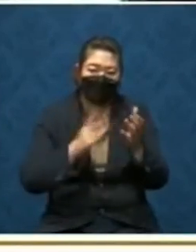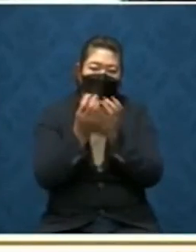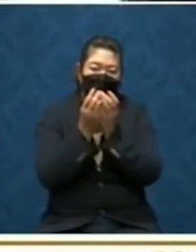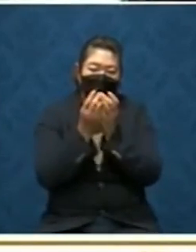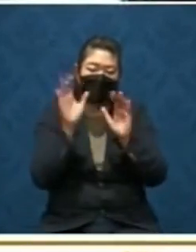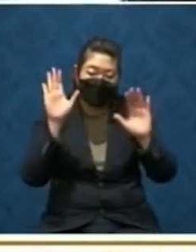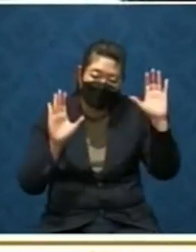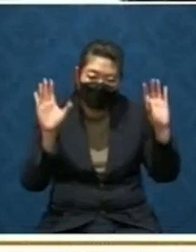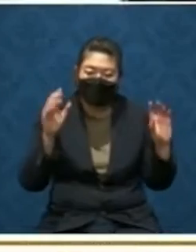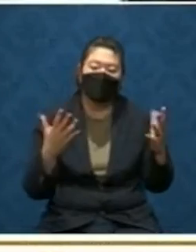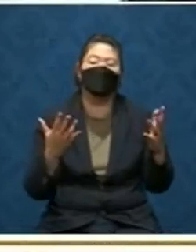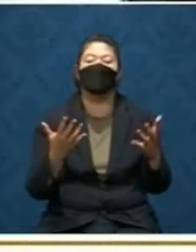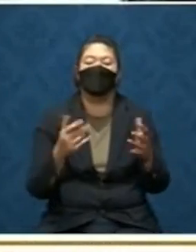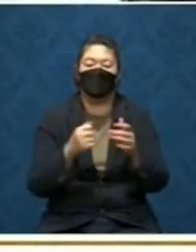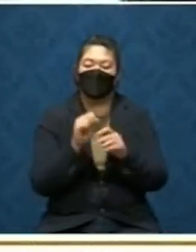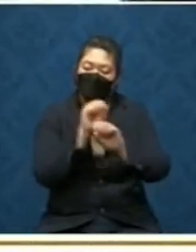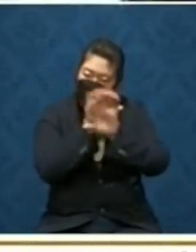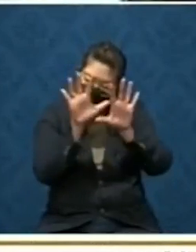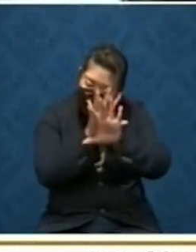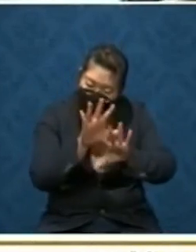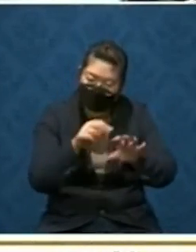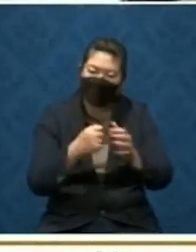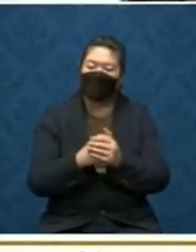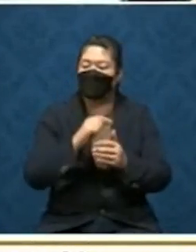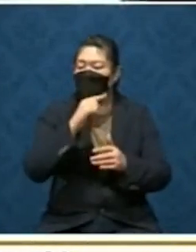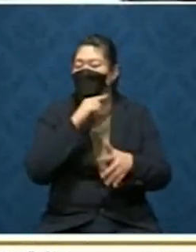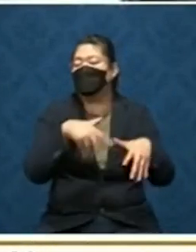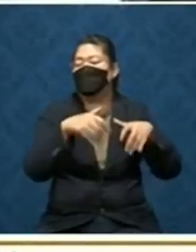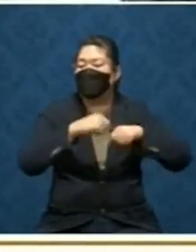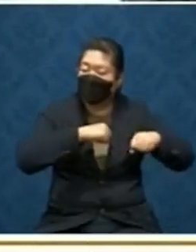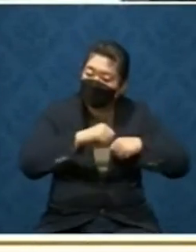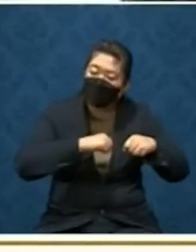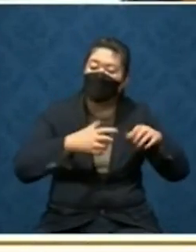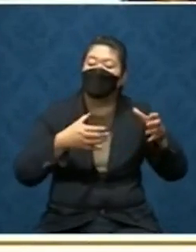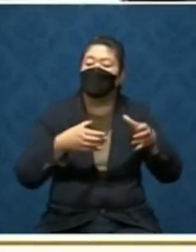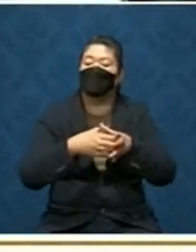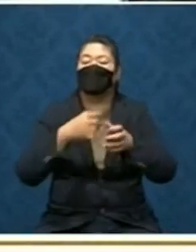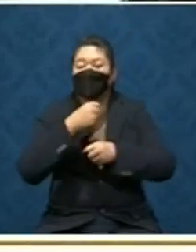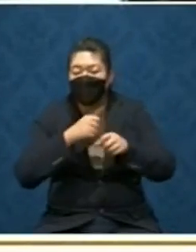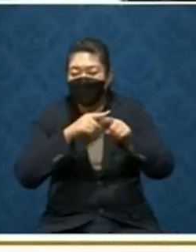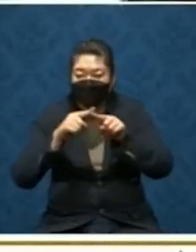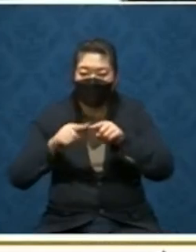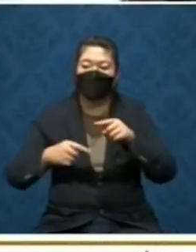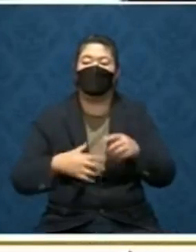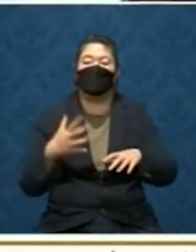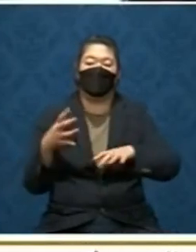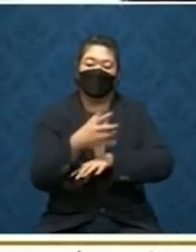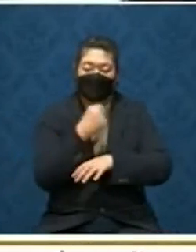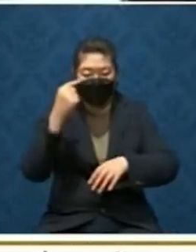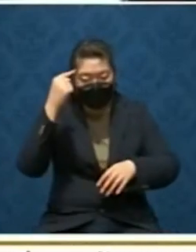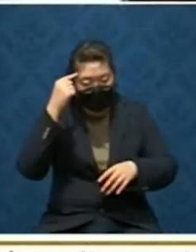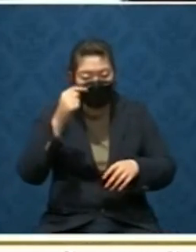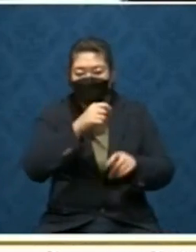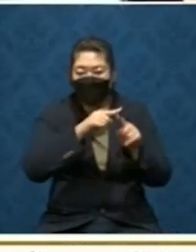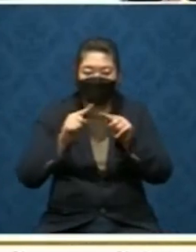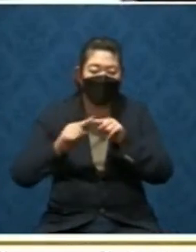พื้นที่สำหรับการแสดงออกทางความคิดสำหรับคนทุกเพศทุกวัยไม่ว่าจะเกิดก็จะไม่เกิดเหตุการณ์ที่แสดงถึงความคับแ